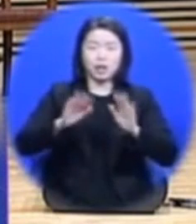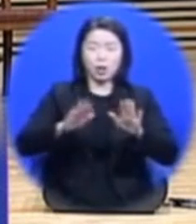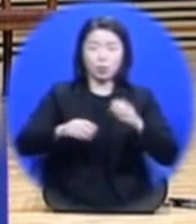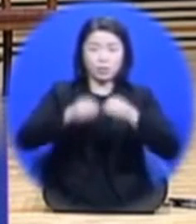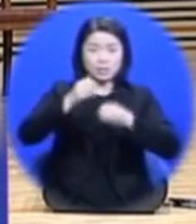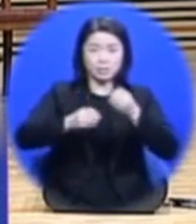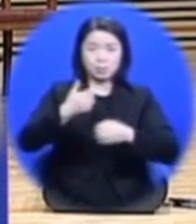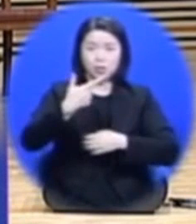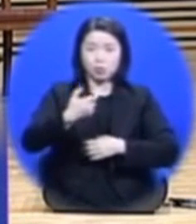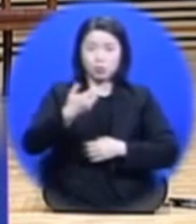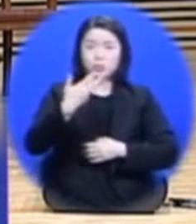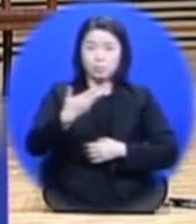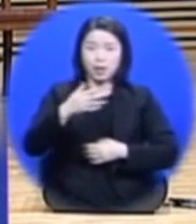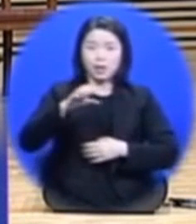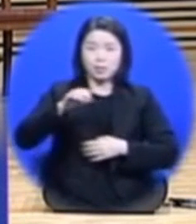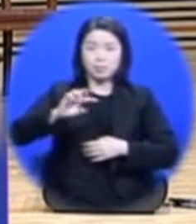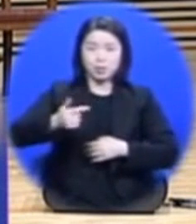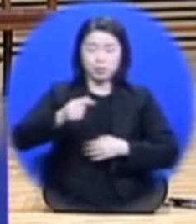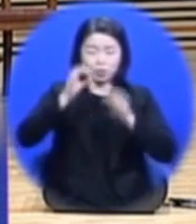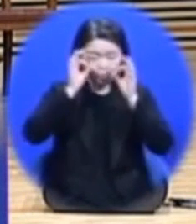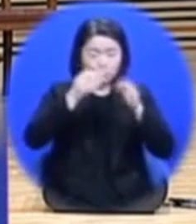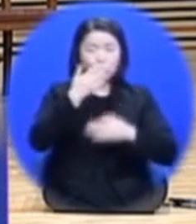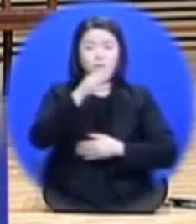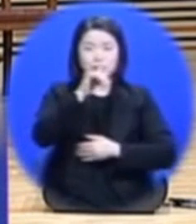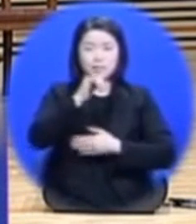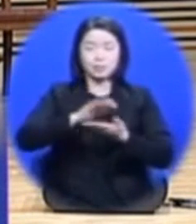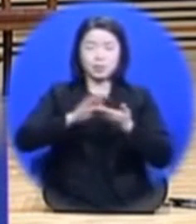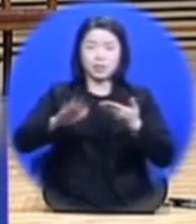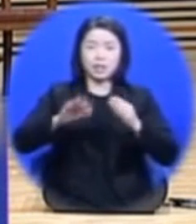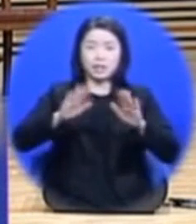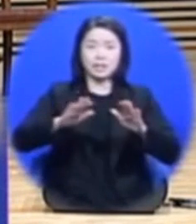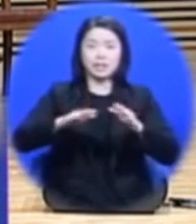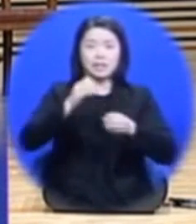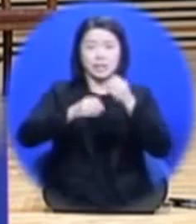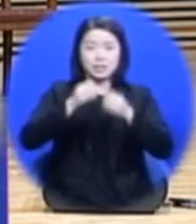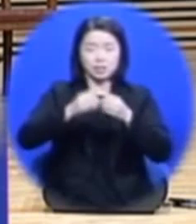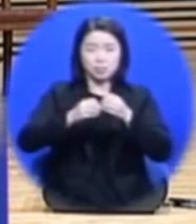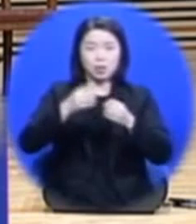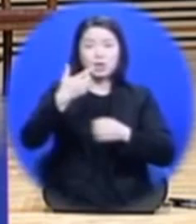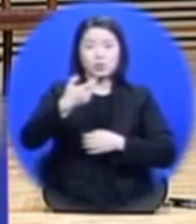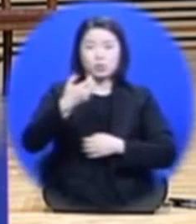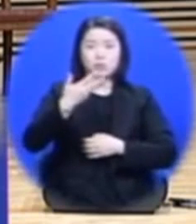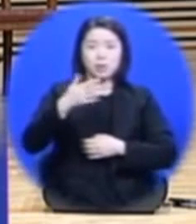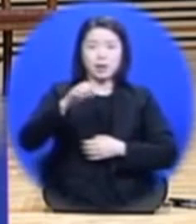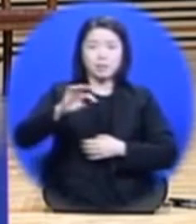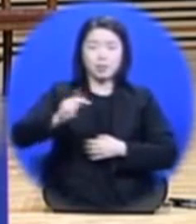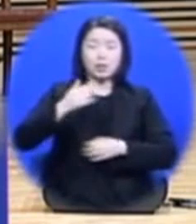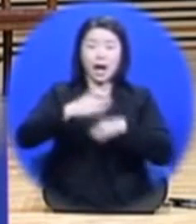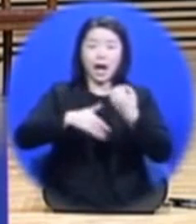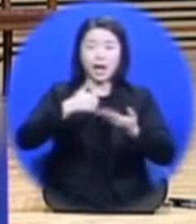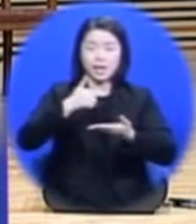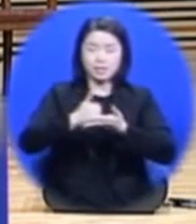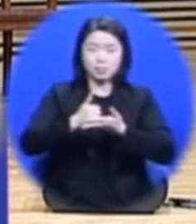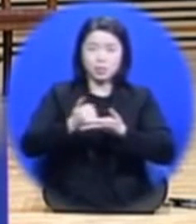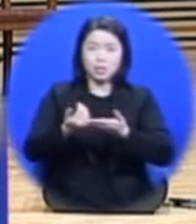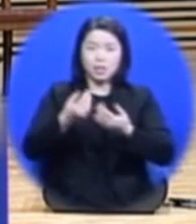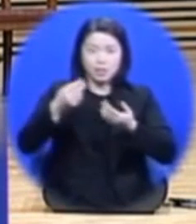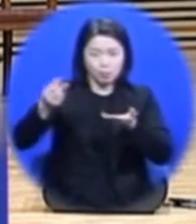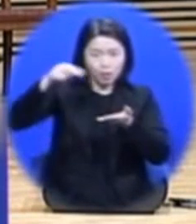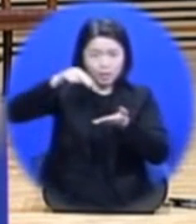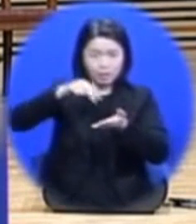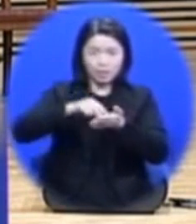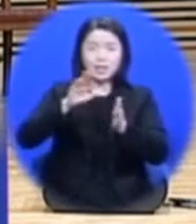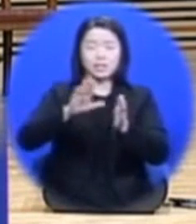시편 68편에서 우리가 볼 수 있기 때문입니다. 이 시편 68편은 하나님이 일어나실